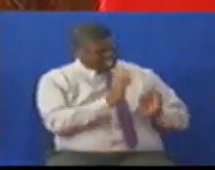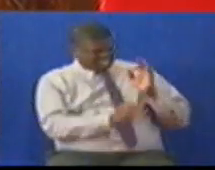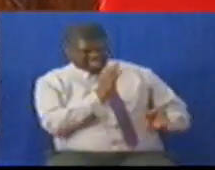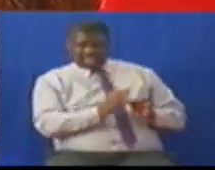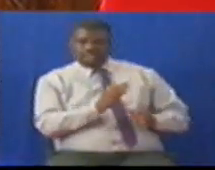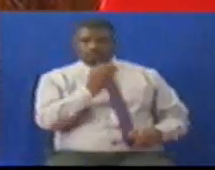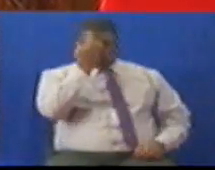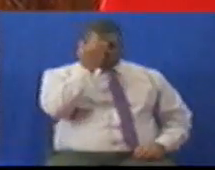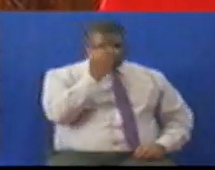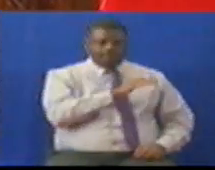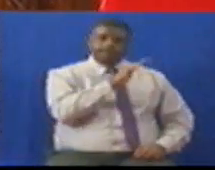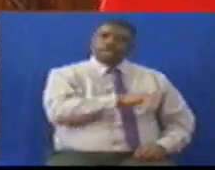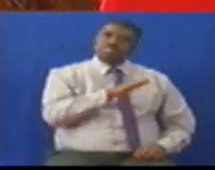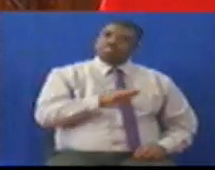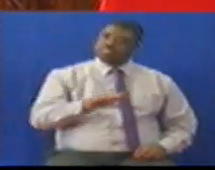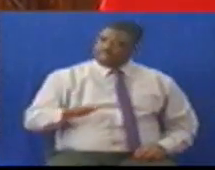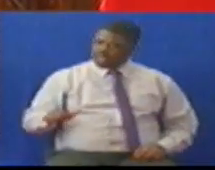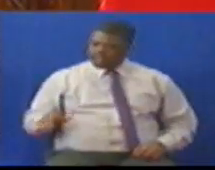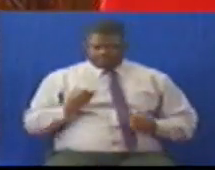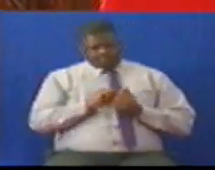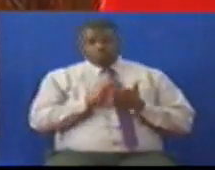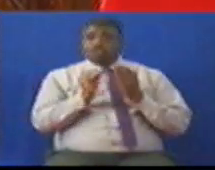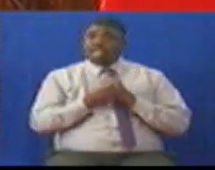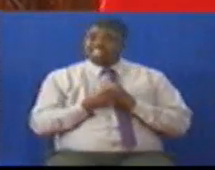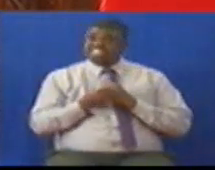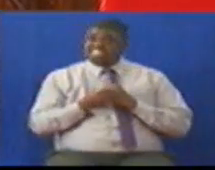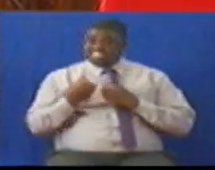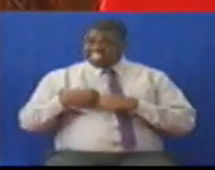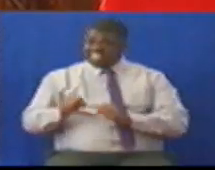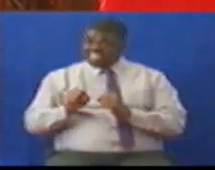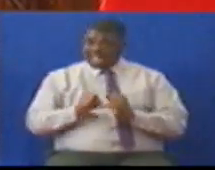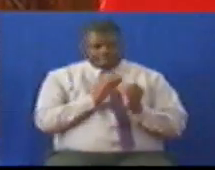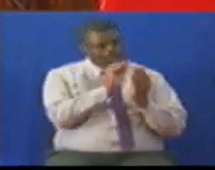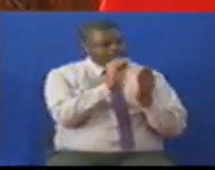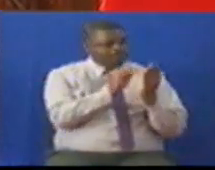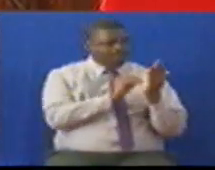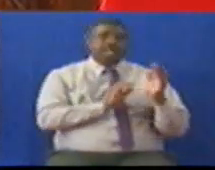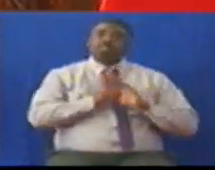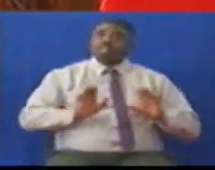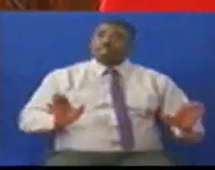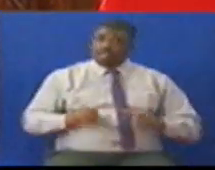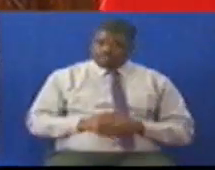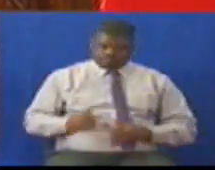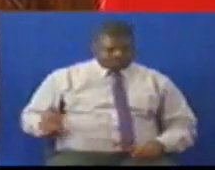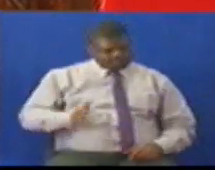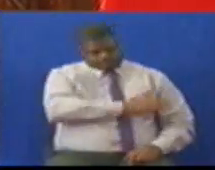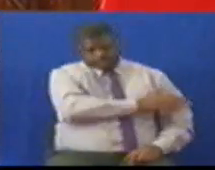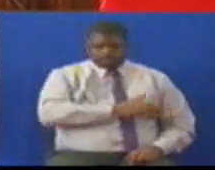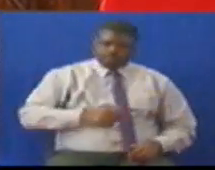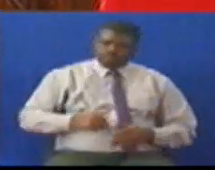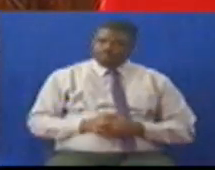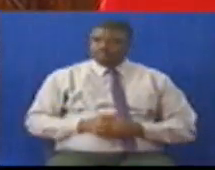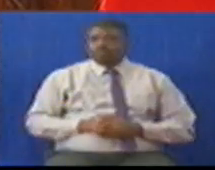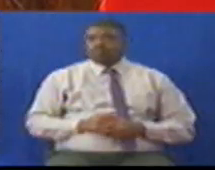mazingira ya waraka. Nimeainisha ni vitu gani ambavyo vinatakiwa kutekelezwa. Mheshimiwa Spika, na kwenda